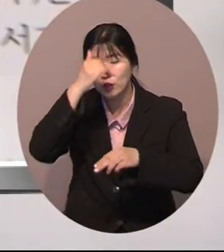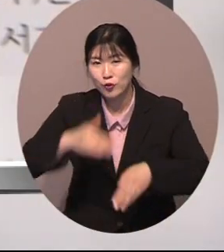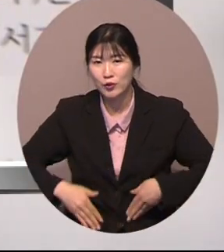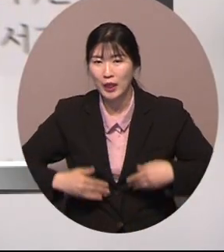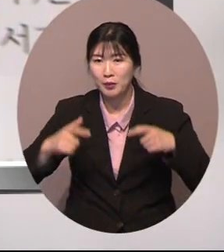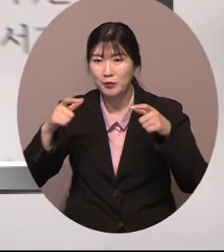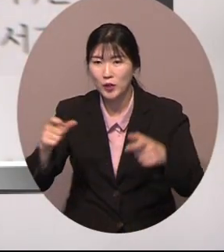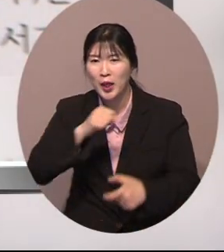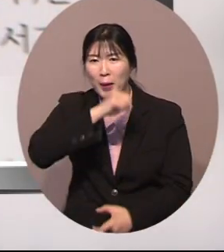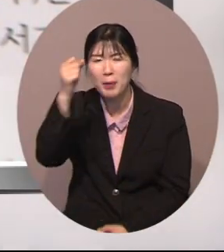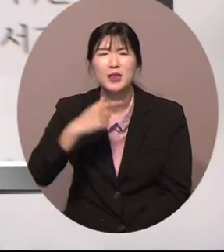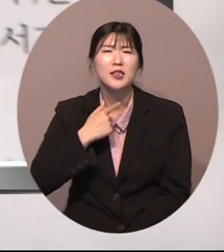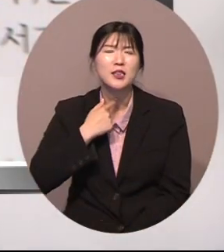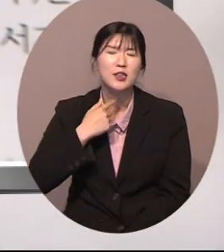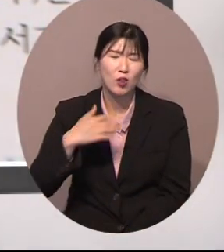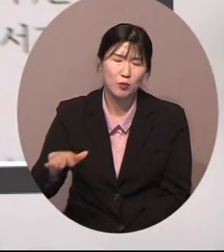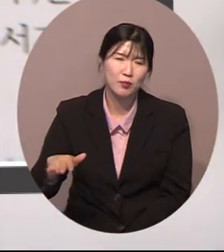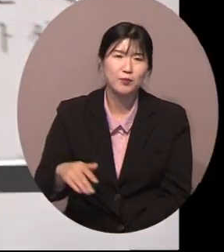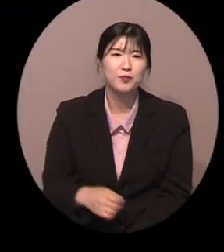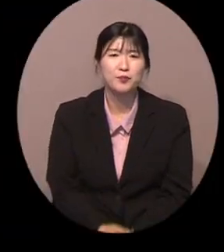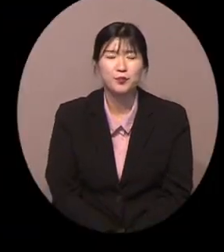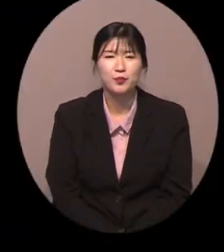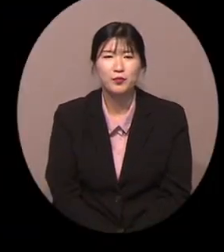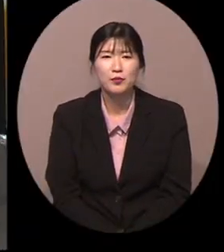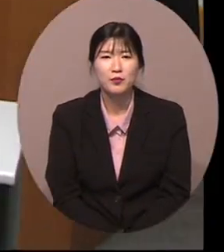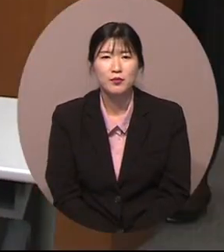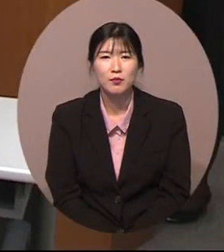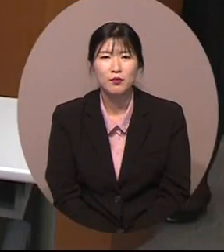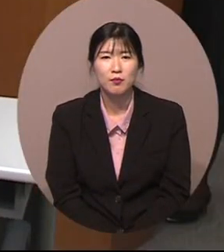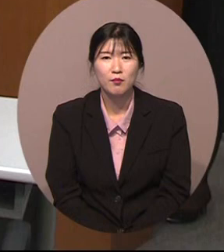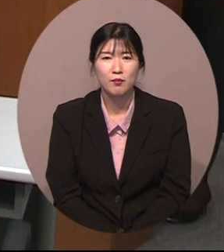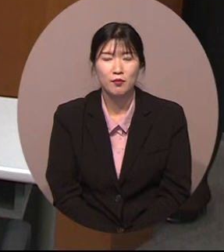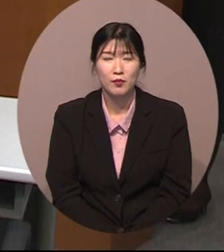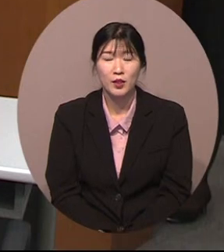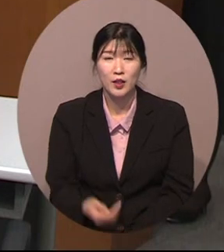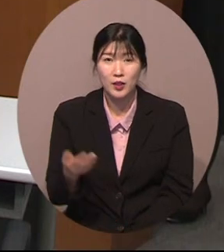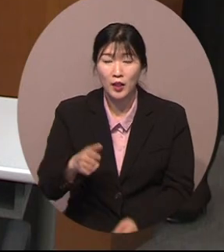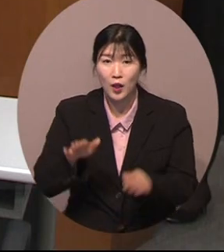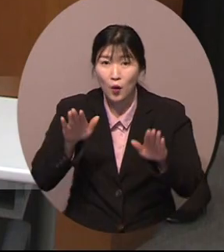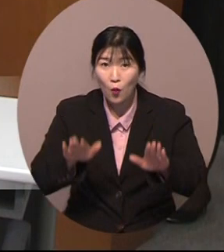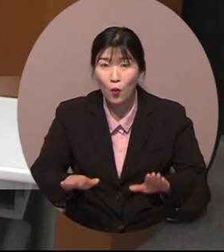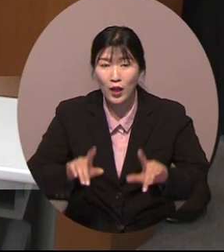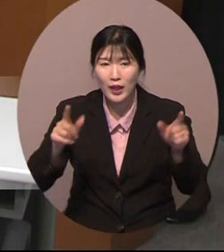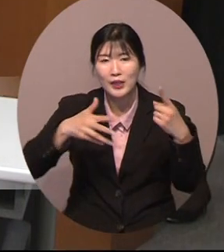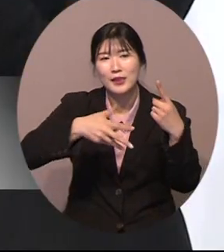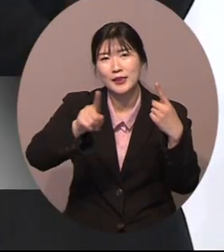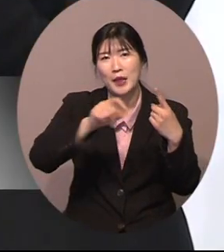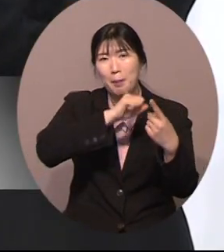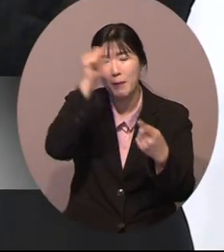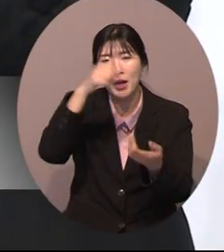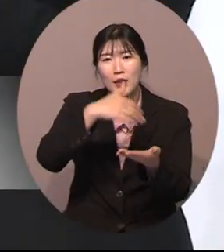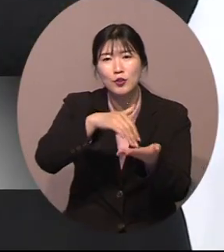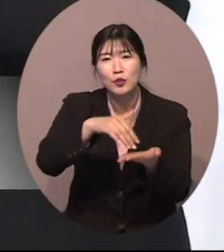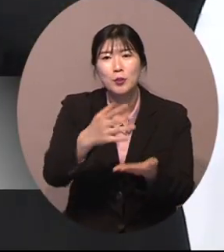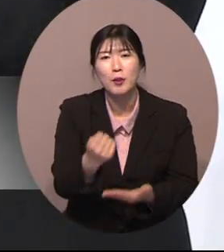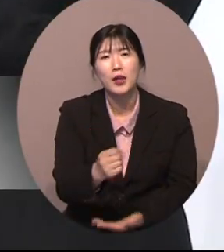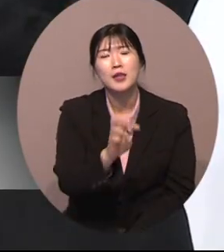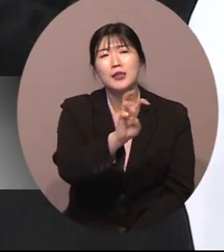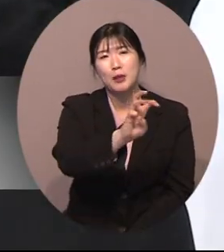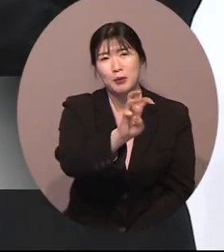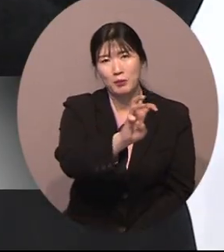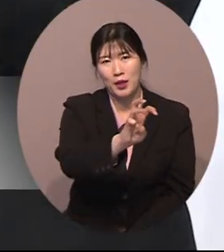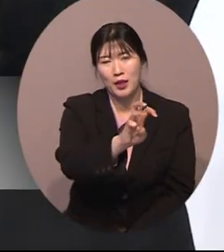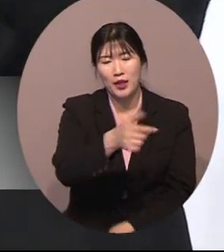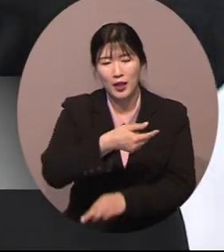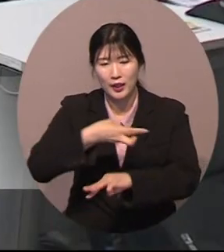들은 탈락 고를 마 올해 전국 30의 대학이 글로컬 예비 대학으로 지정됐는데